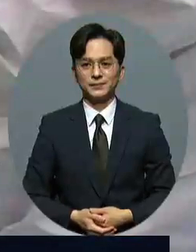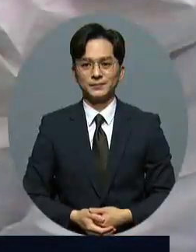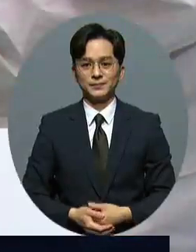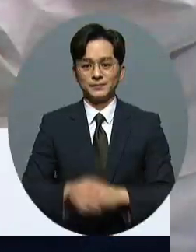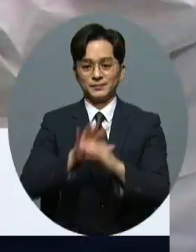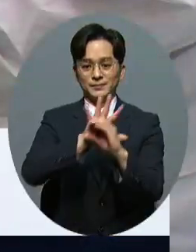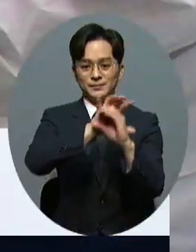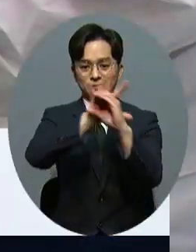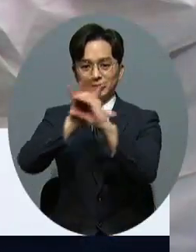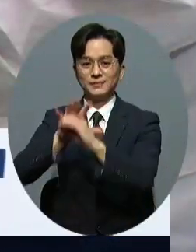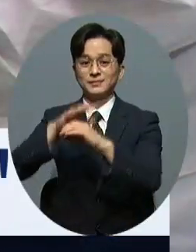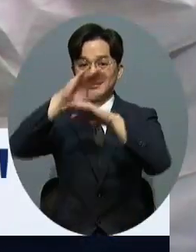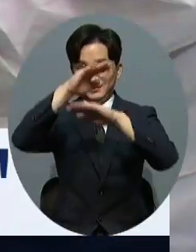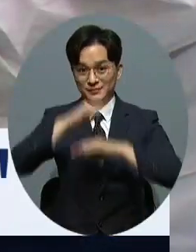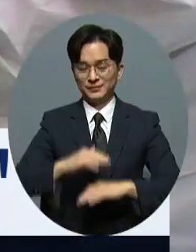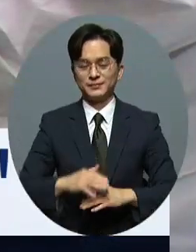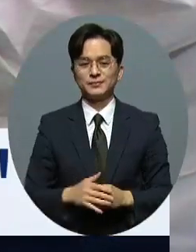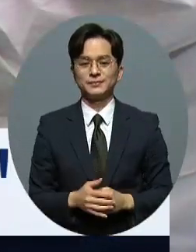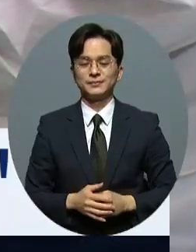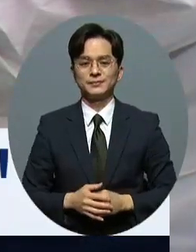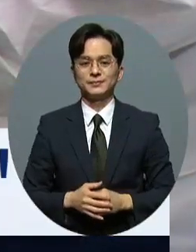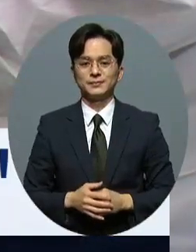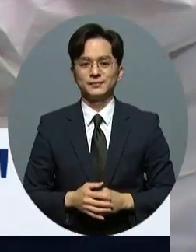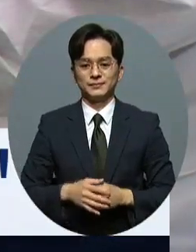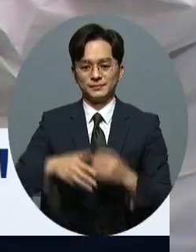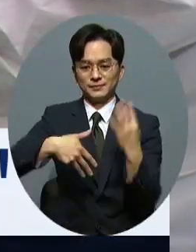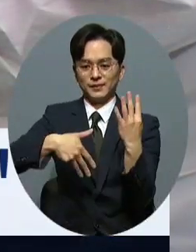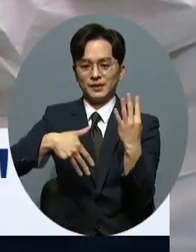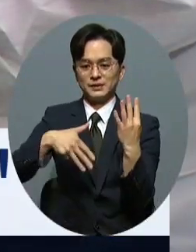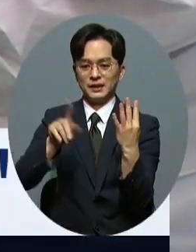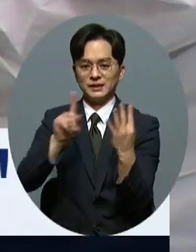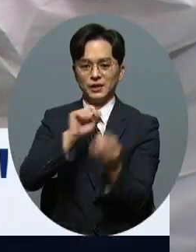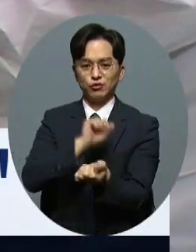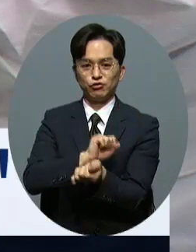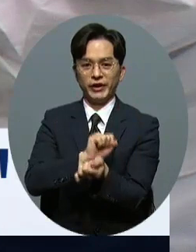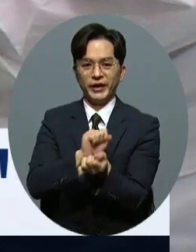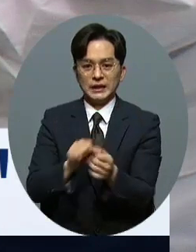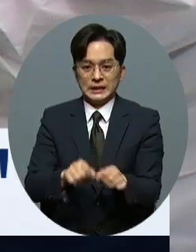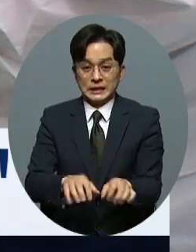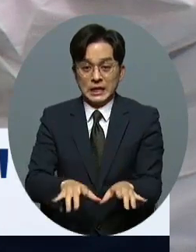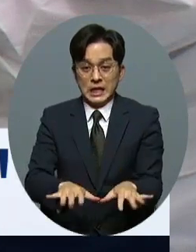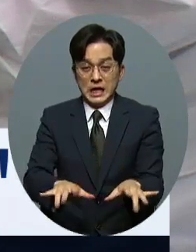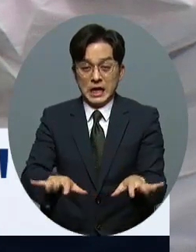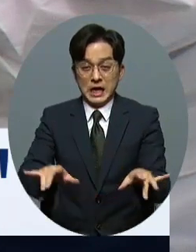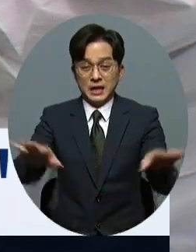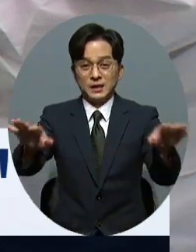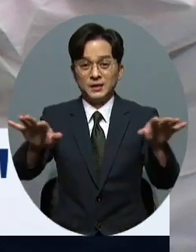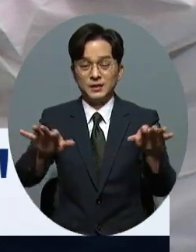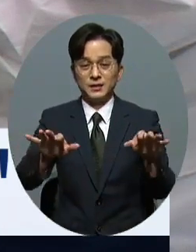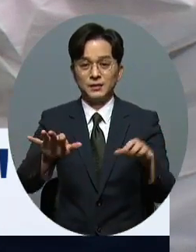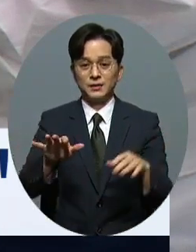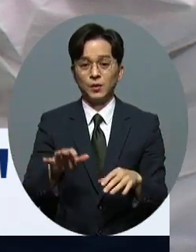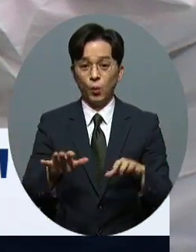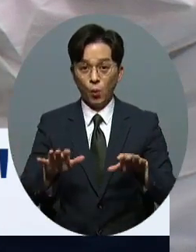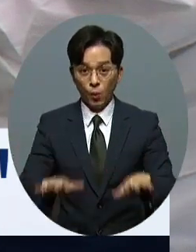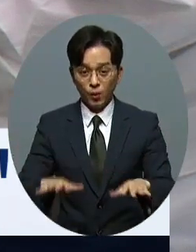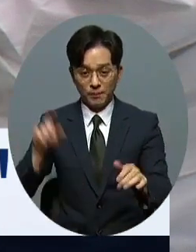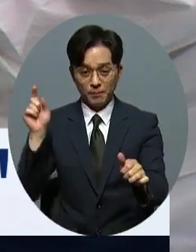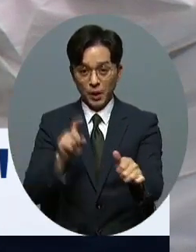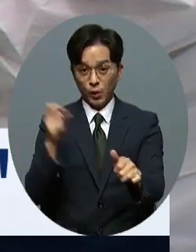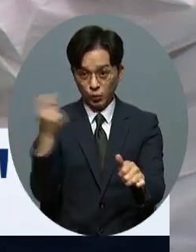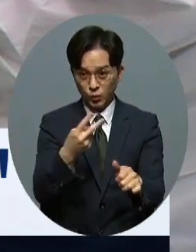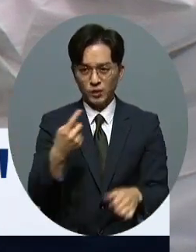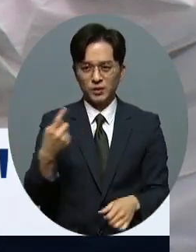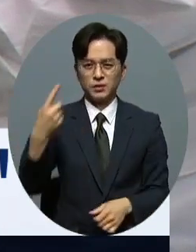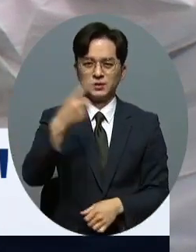네, 코로나 관련 소식 전해드립니다. 코로나19 4차 대유행이 본격화하면서 오늘도 1,300명이 넘는 신규 확진자가